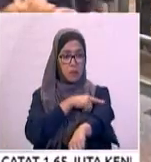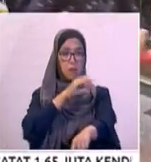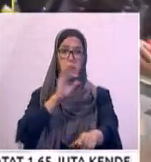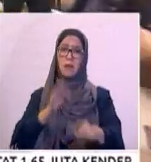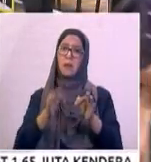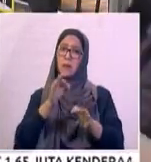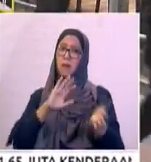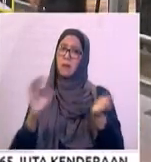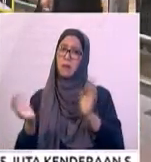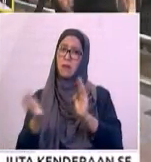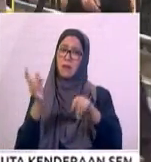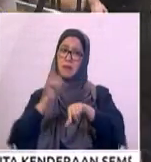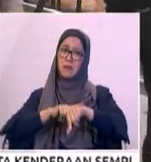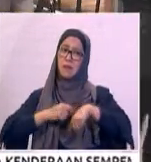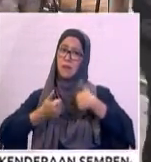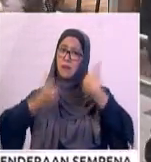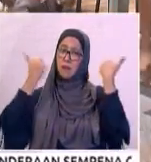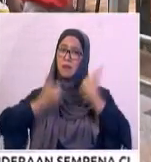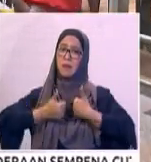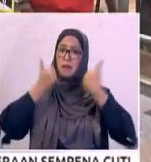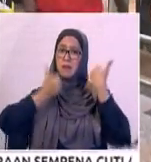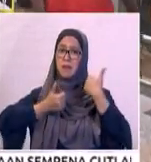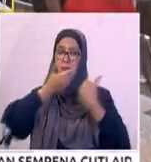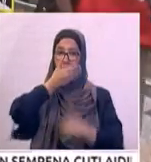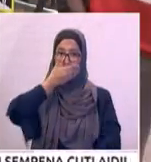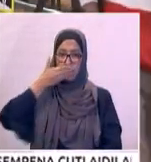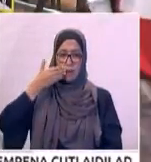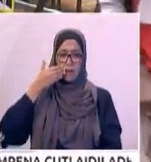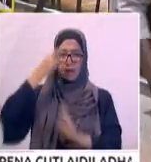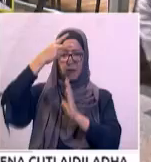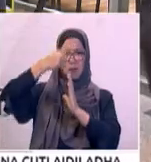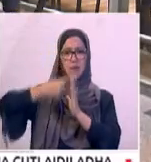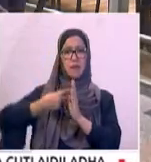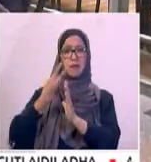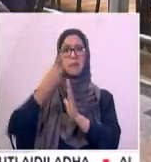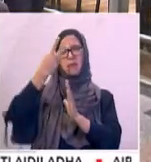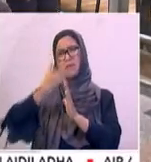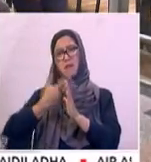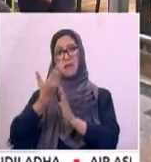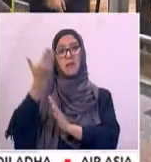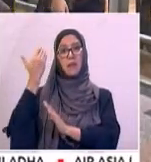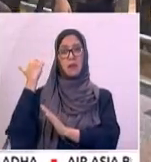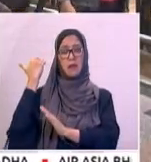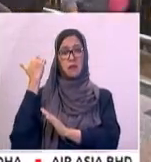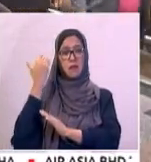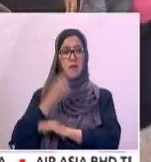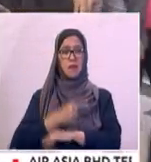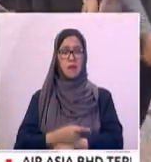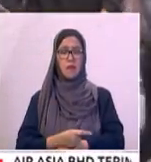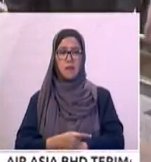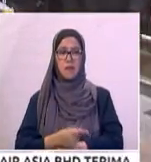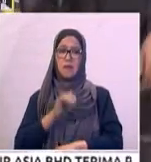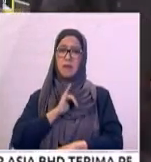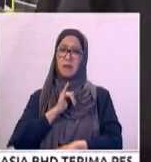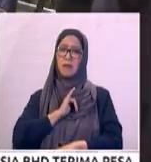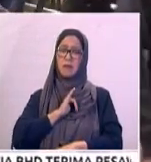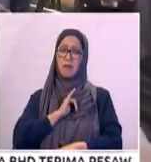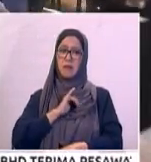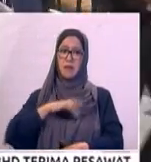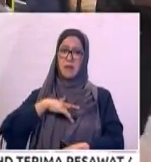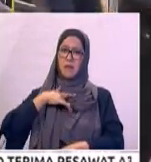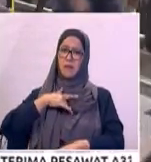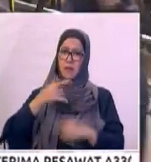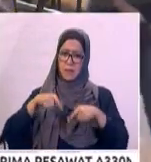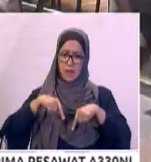yang pada hari raya puasa 2-3 bulan yang lepas, jadi saya anggap ini yang paling ramai